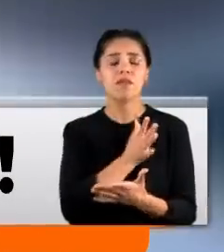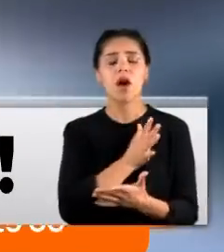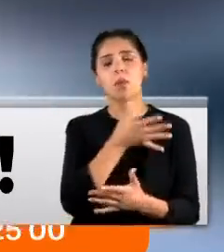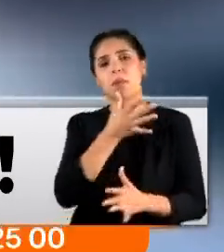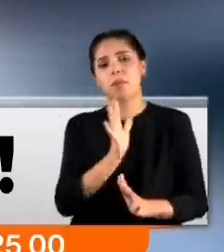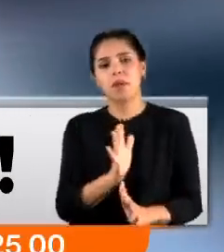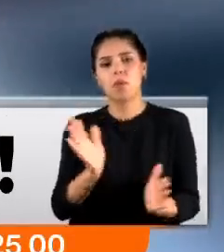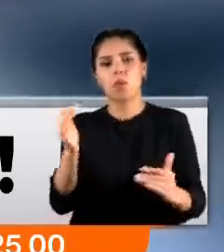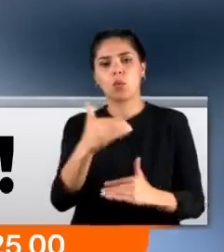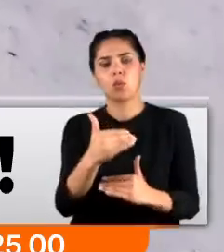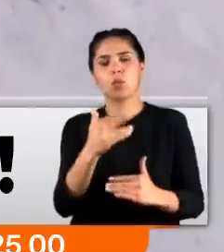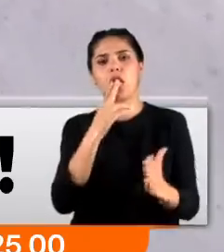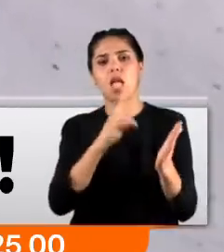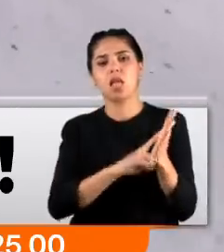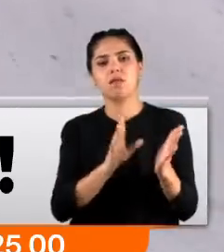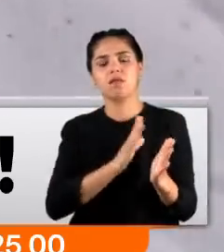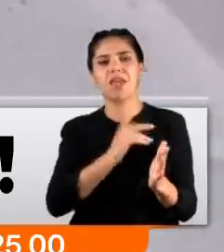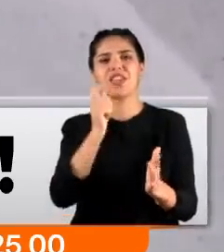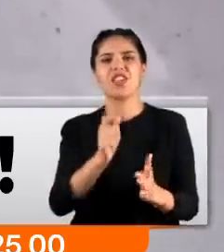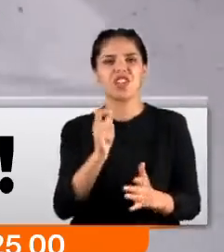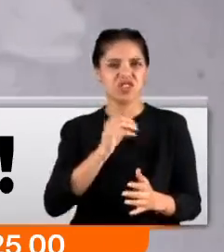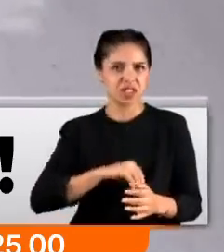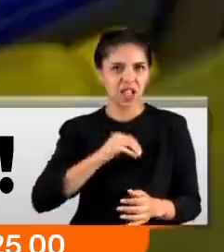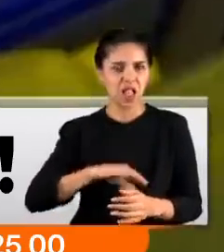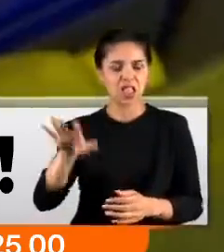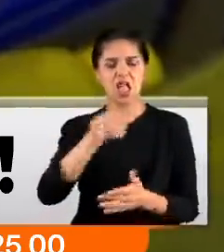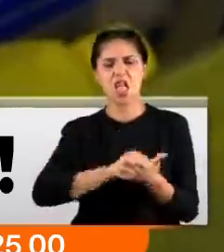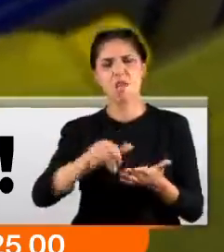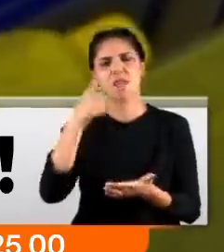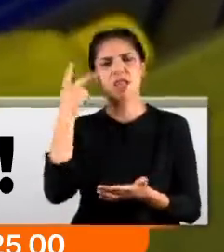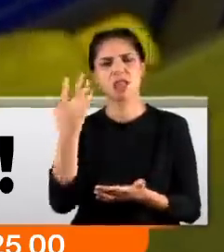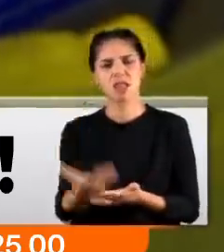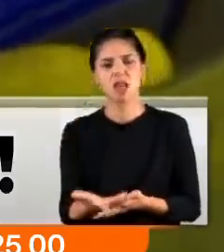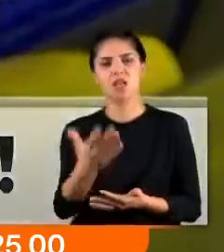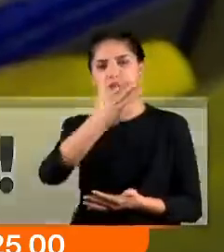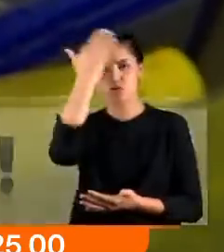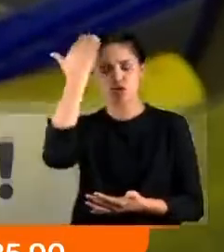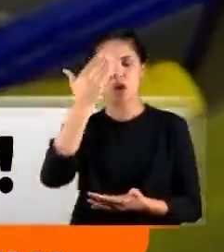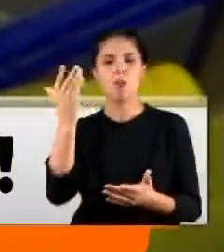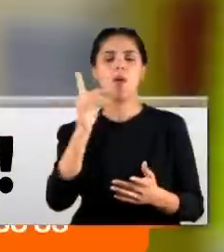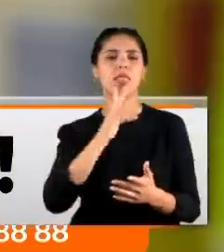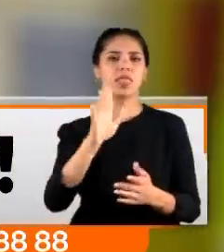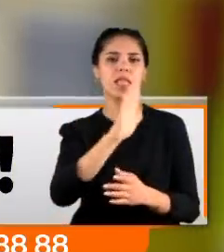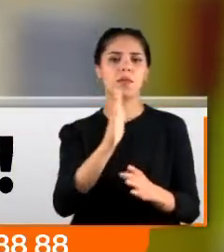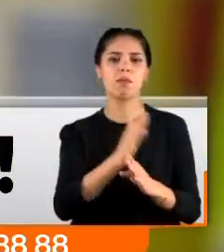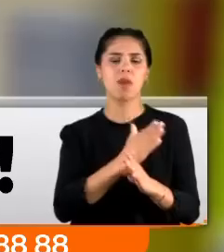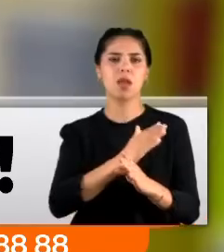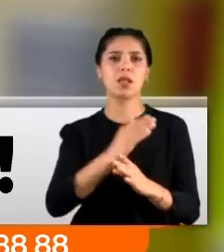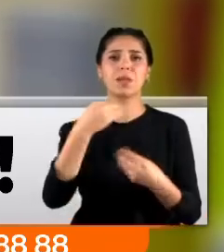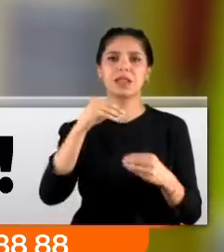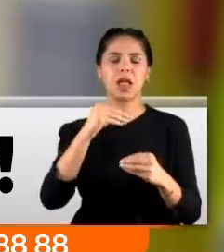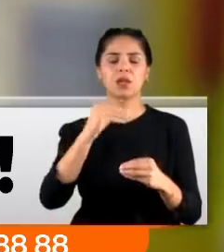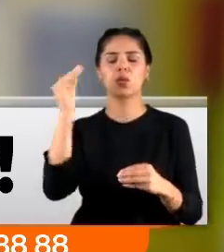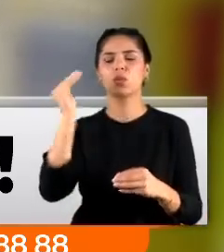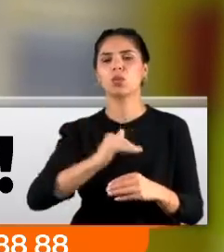değil. Kutuları, bandrolleri var. Orijinal gibi görünse de hepsi sahte. Üstelik şampuan, deterjan gibi ürünlerin satış fiyatları